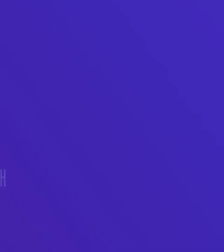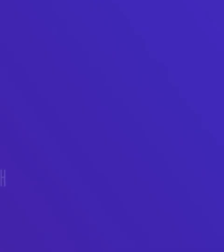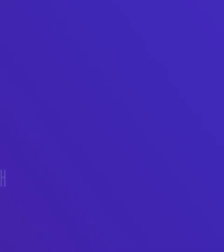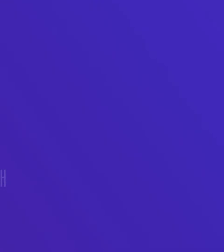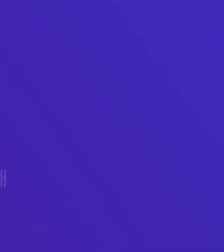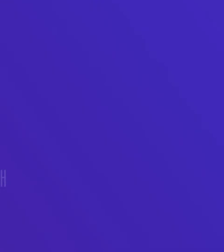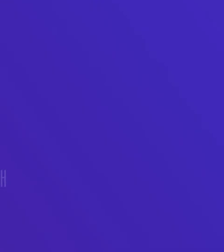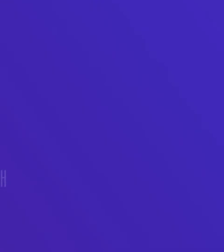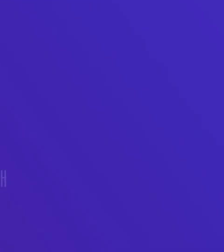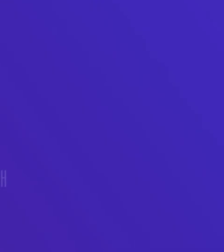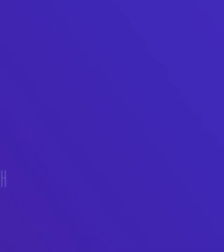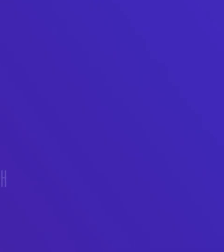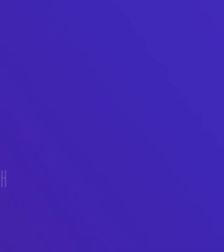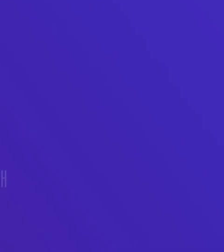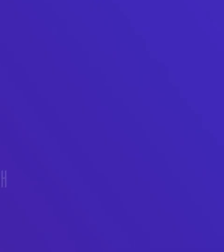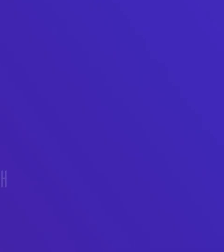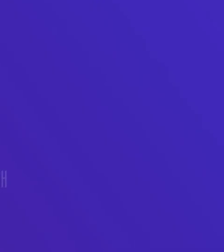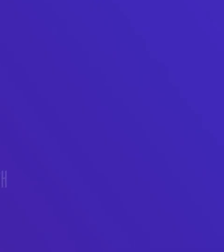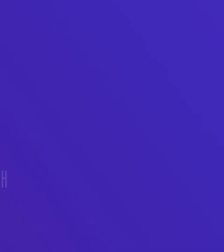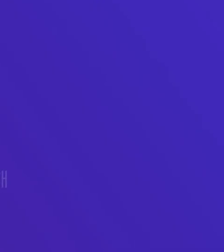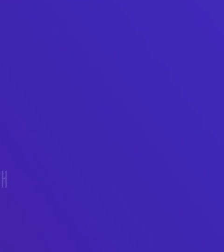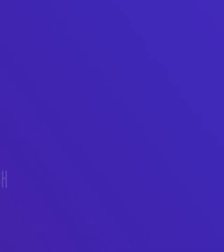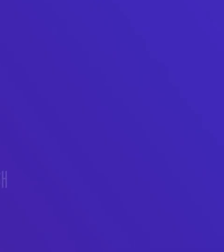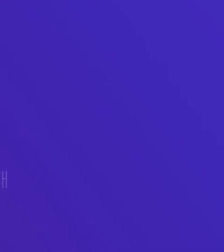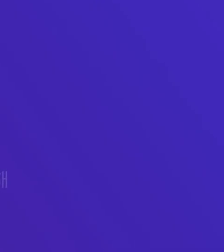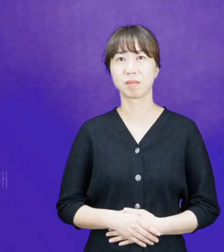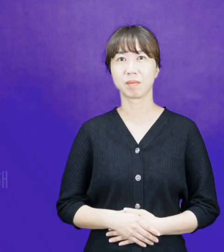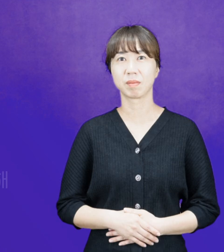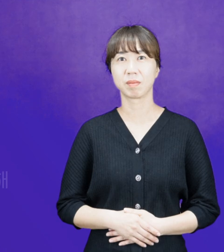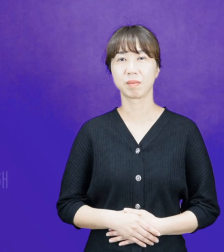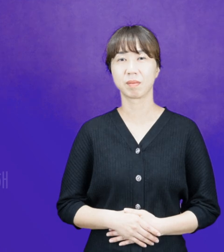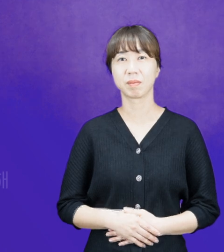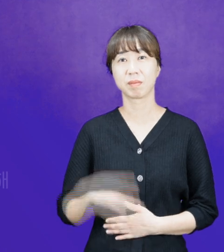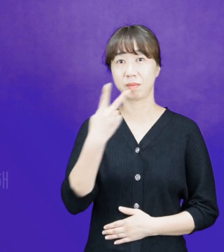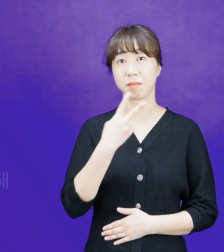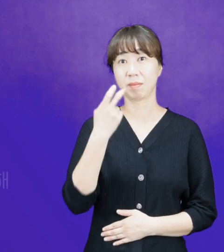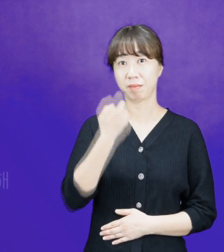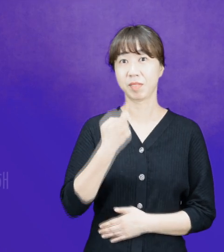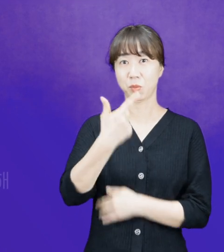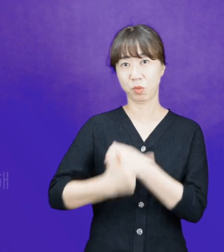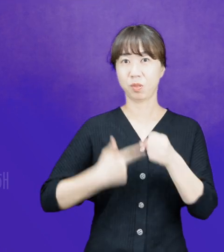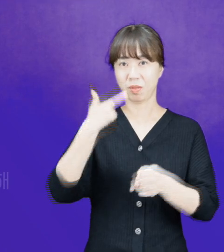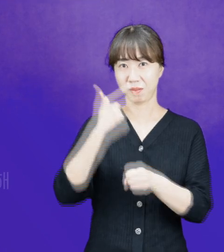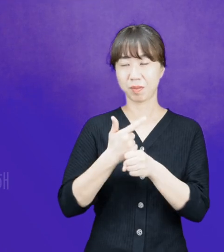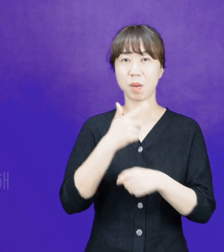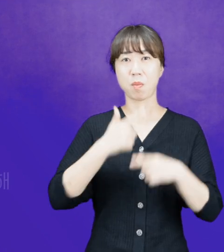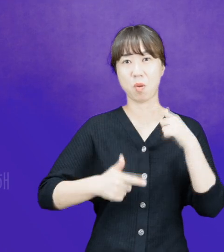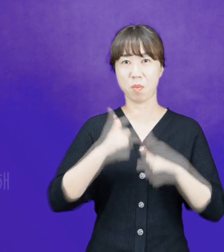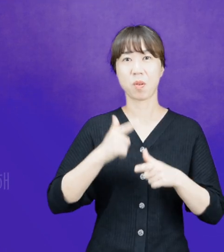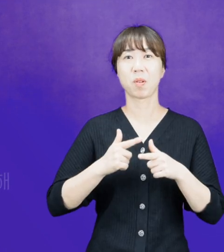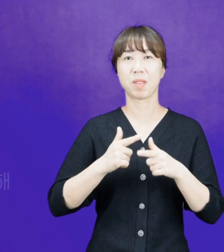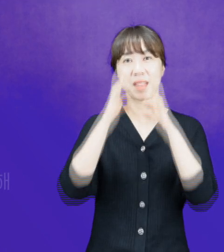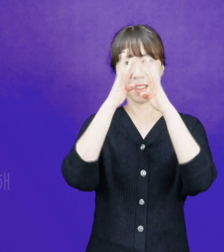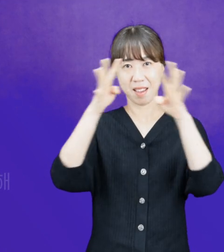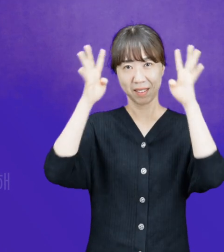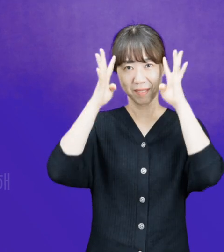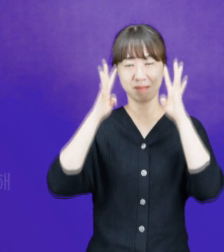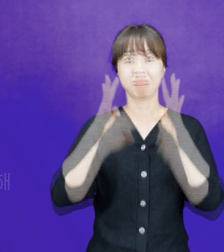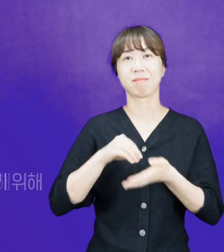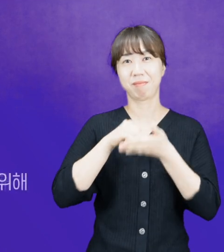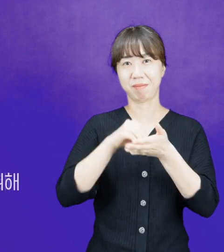저렴한 등록금입니다. 우리 대학 등록금은 연평균 387만 원으로 전국 4년제 대학 중에서도 낮은